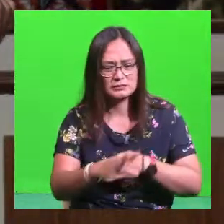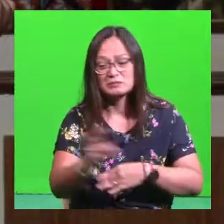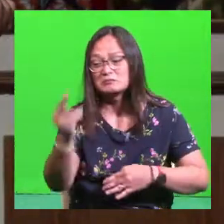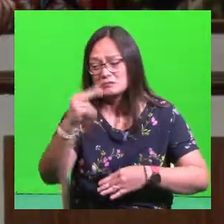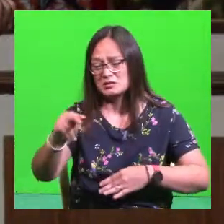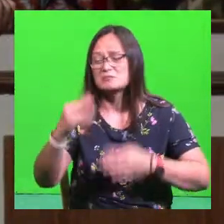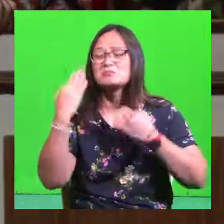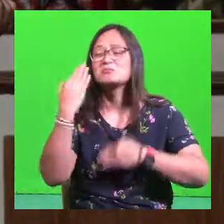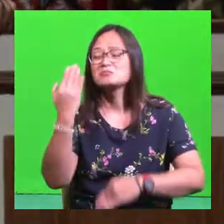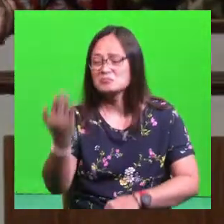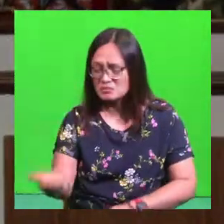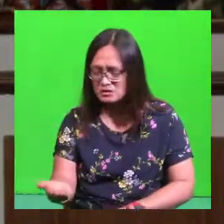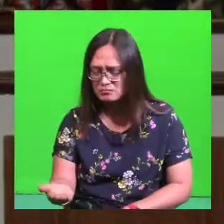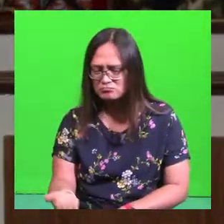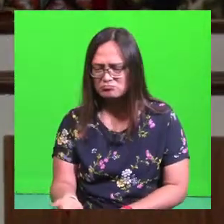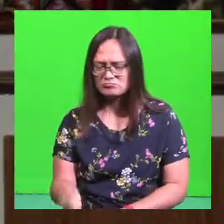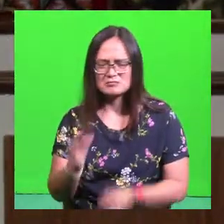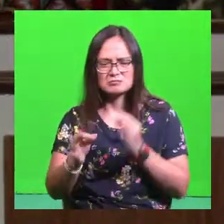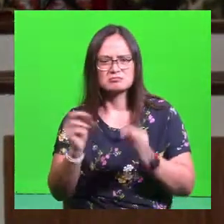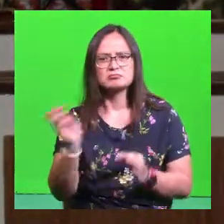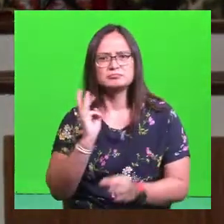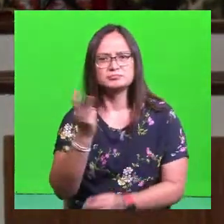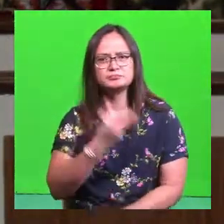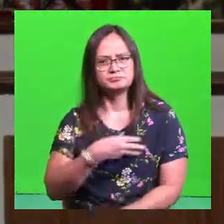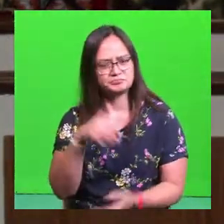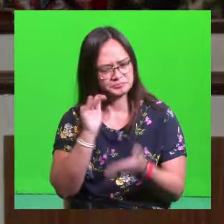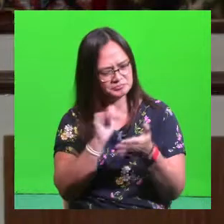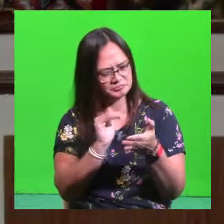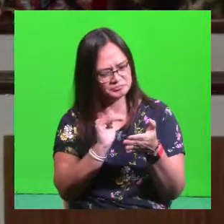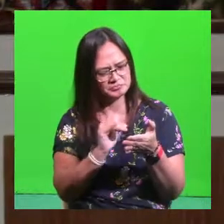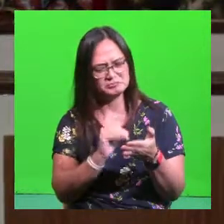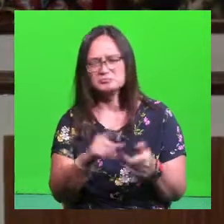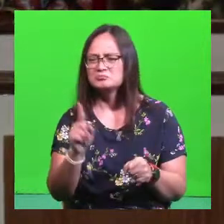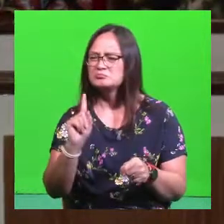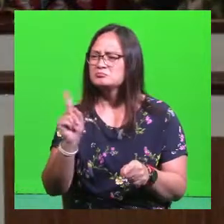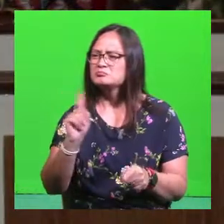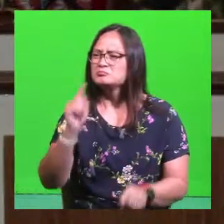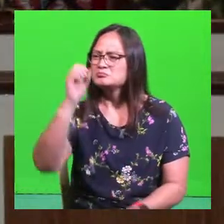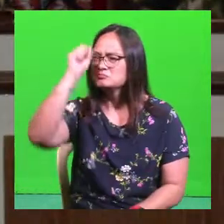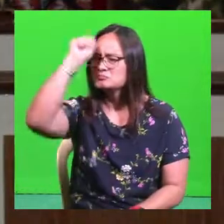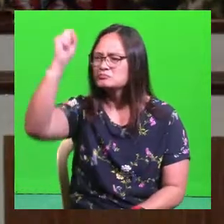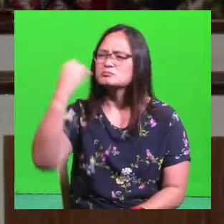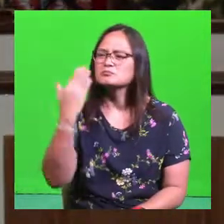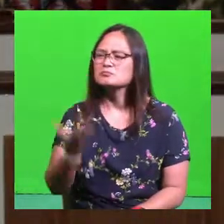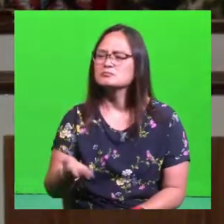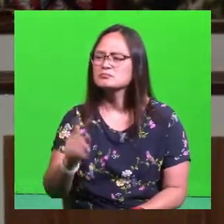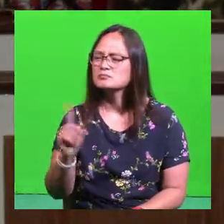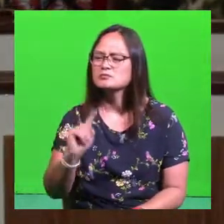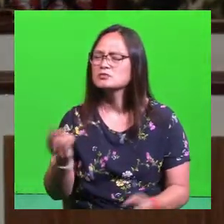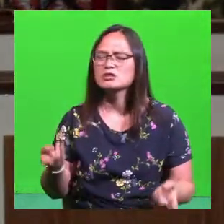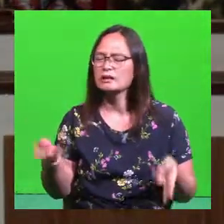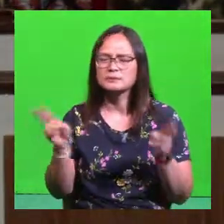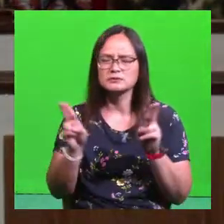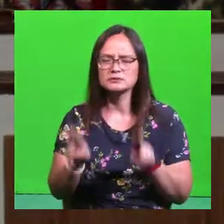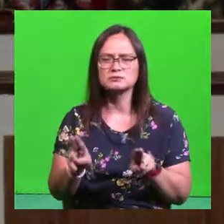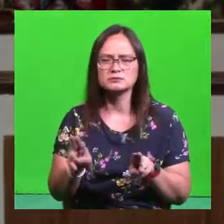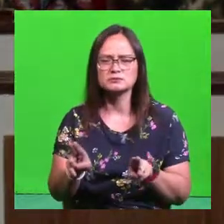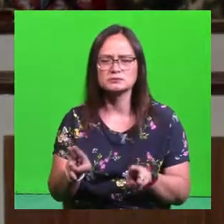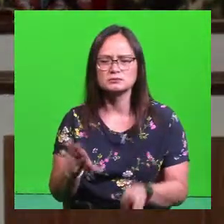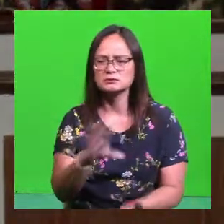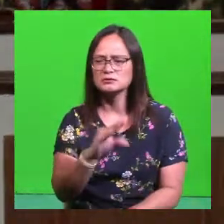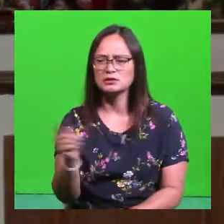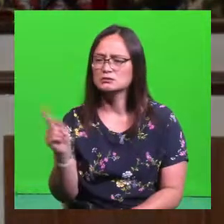titingnan natin ang kanyang kamatayan, ano ba ang nangyari nung siya'y namatay sa krus ng Kalbaryo? At ano ang ibig sabihin sa